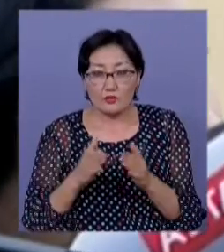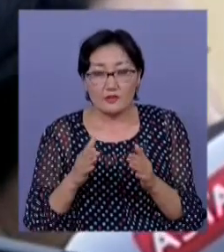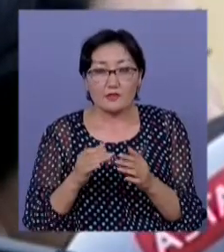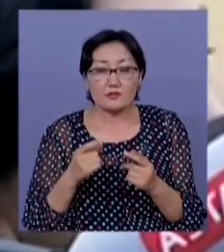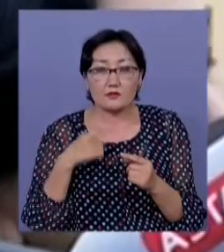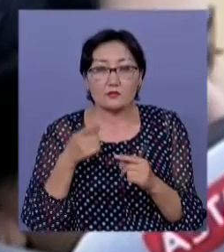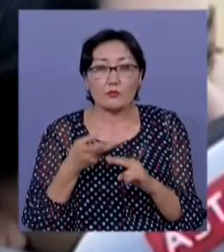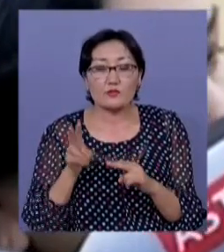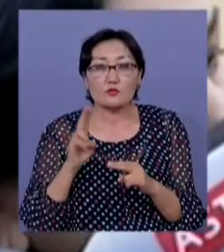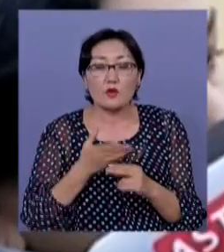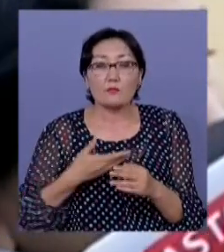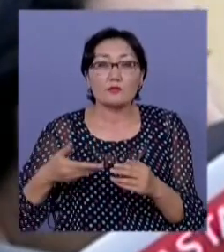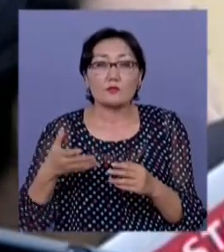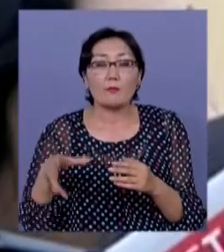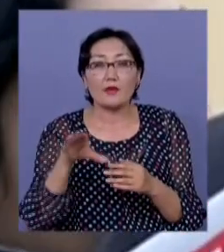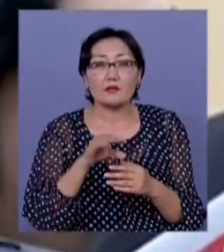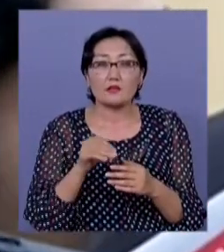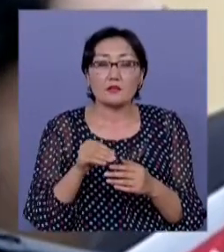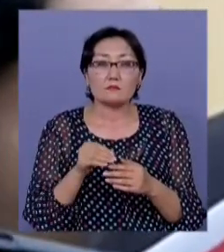сөз. Біз соған барлық